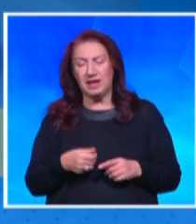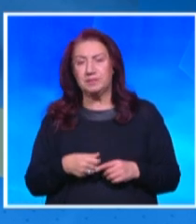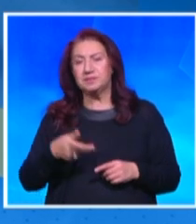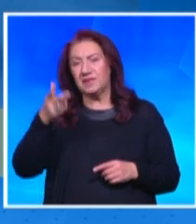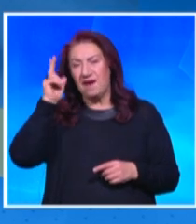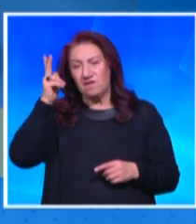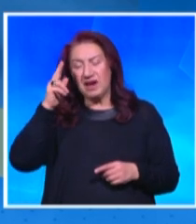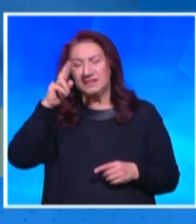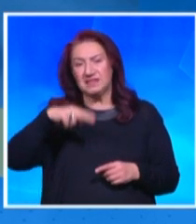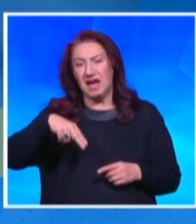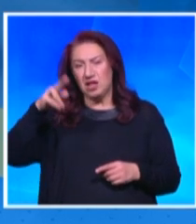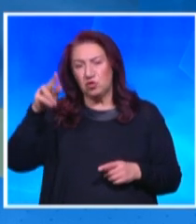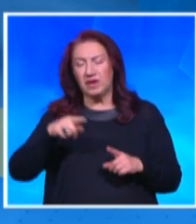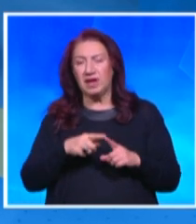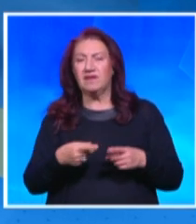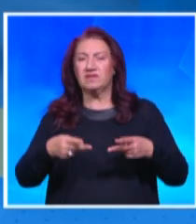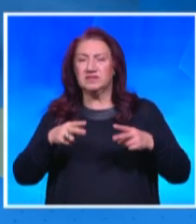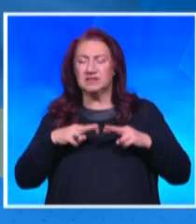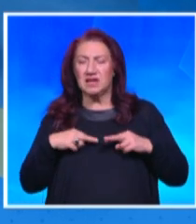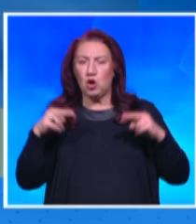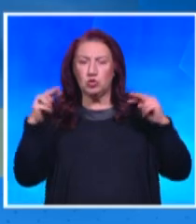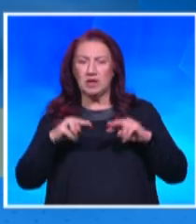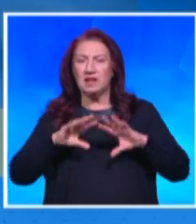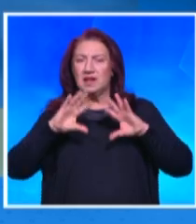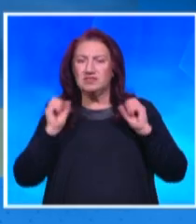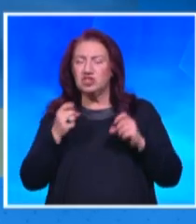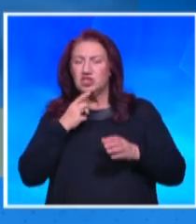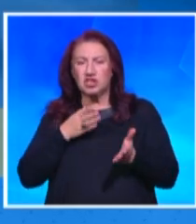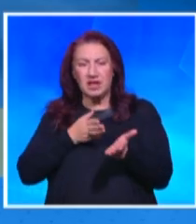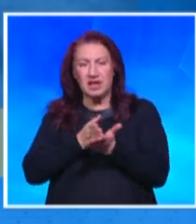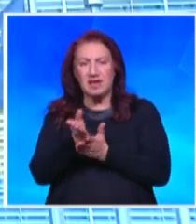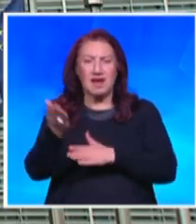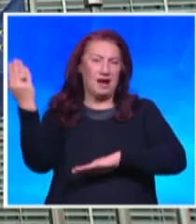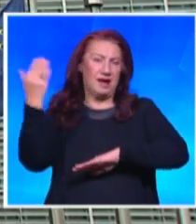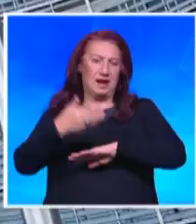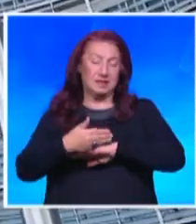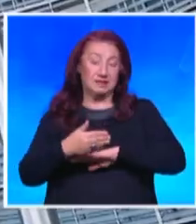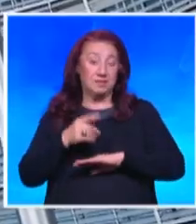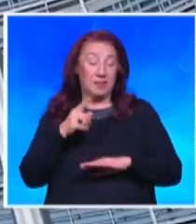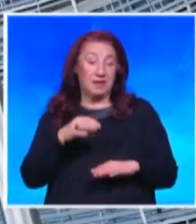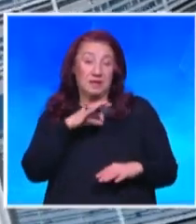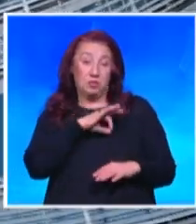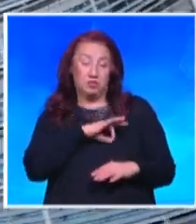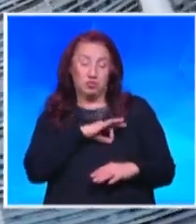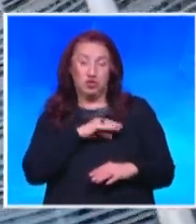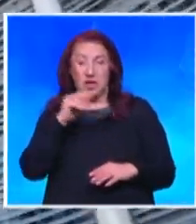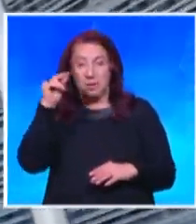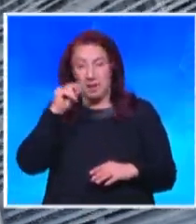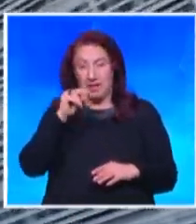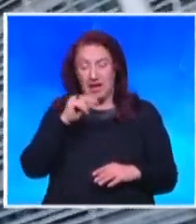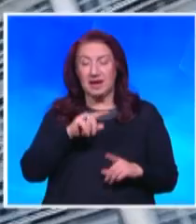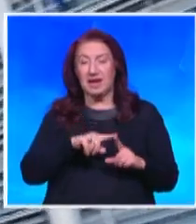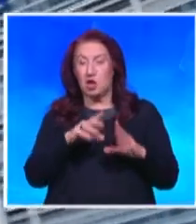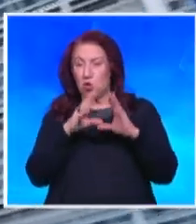възстановили контрола по всичките си сухопътни граници. За да получат България и Румъния Шенген по въздух и море, Австрия